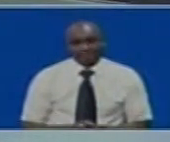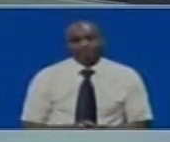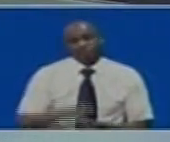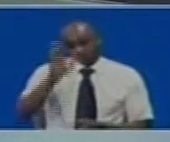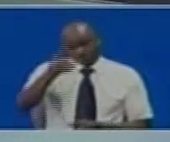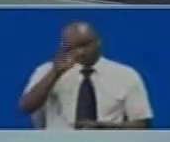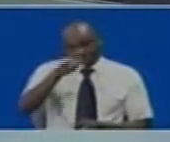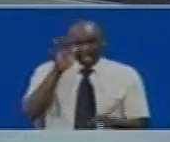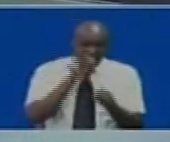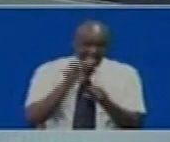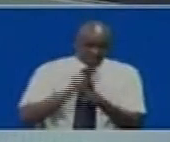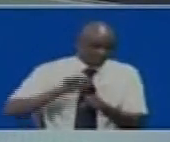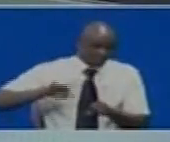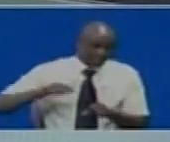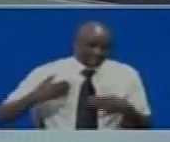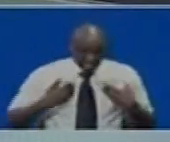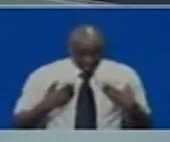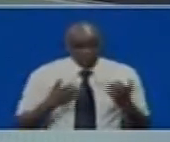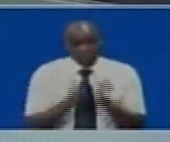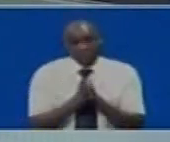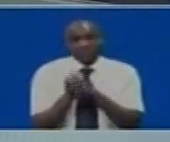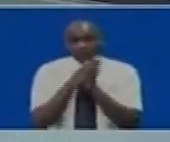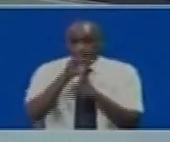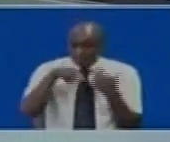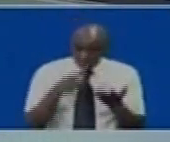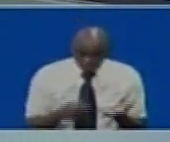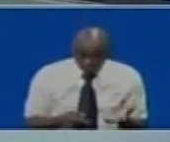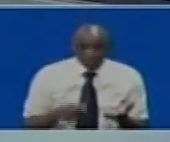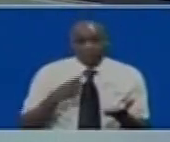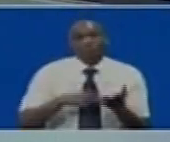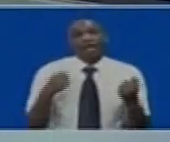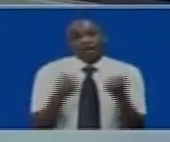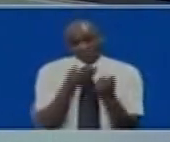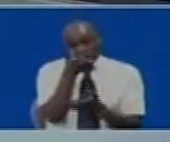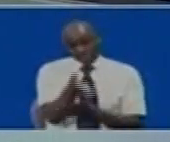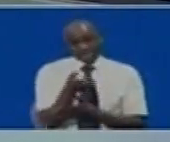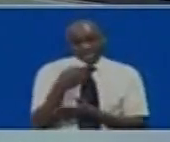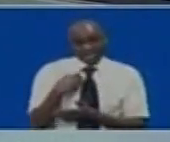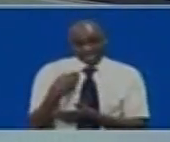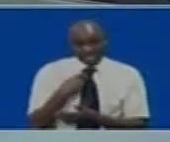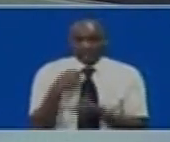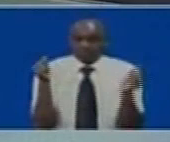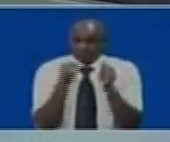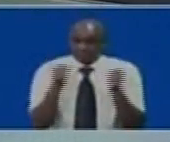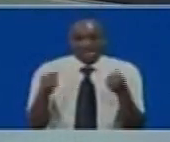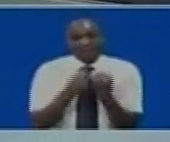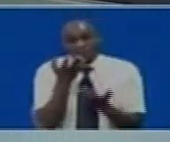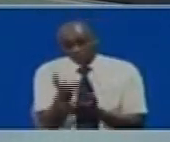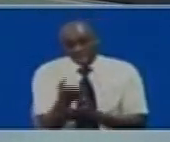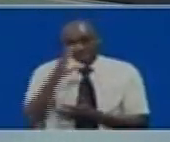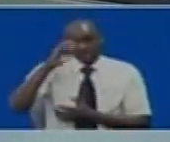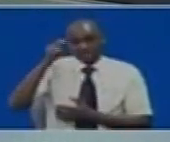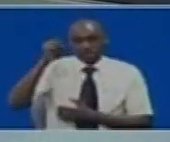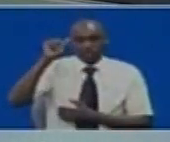Tazamaji, kuna mengi zaidi tuliyokuandalia pamoja na taarifa kuhusiana na yaliyojiri hii leo katika chumba cha kuhifadhia maiti cha